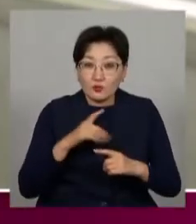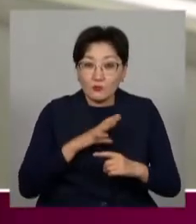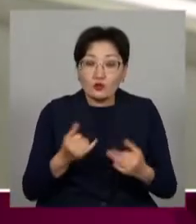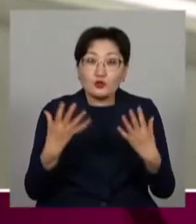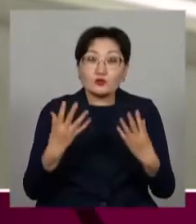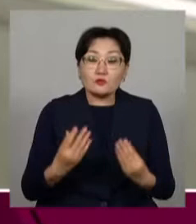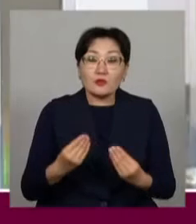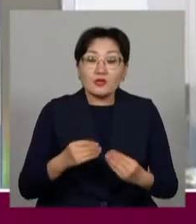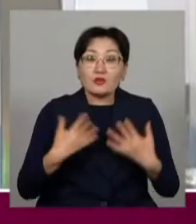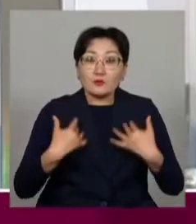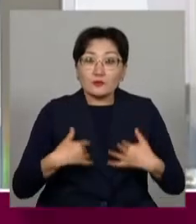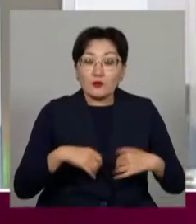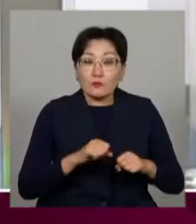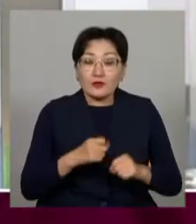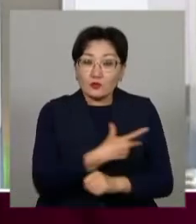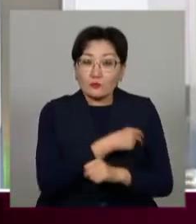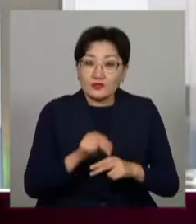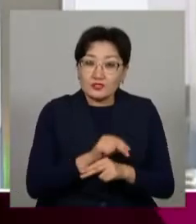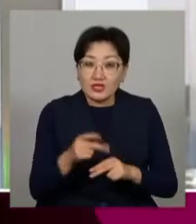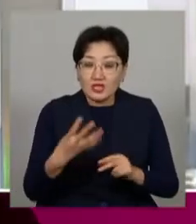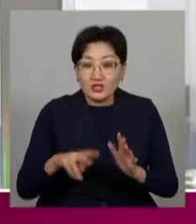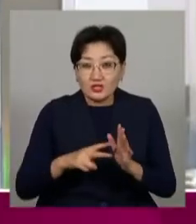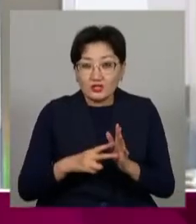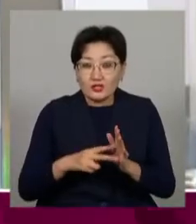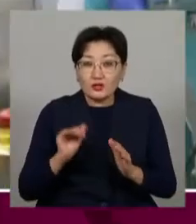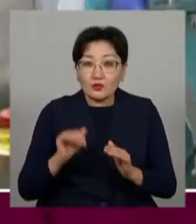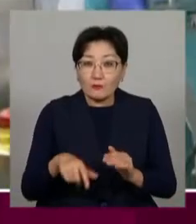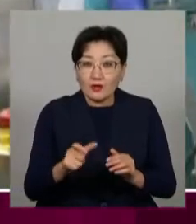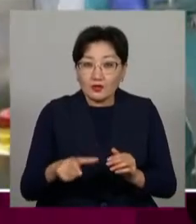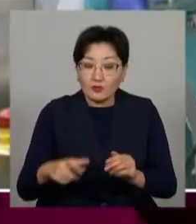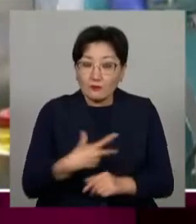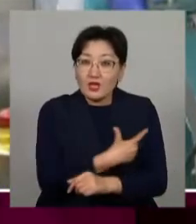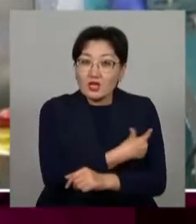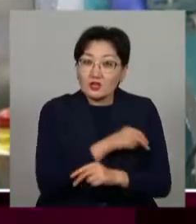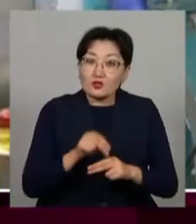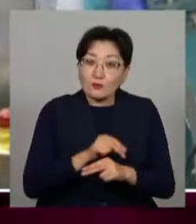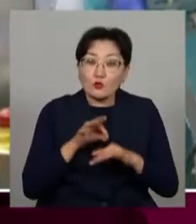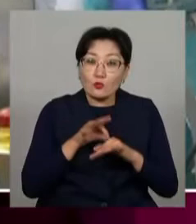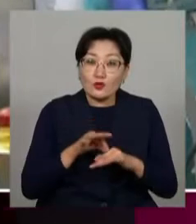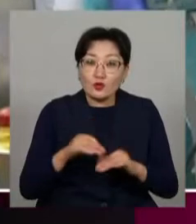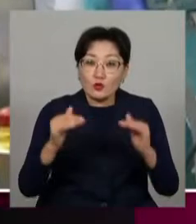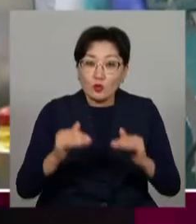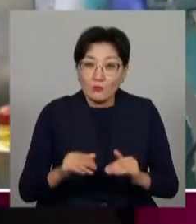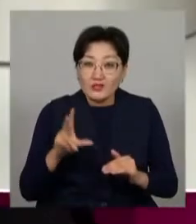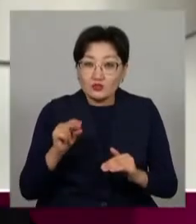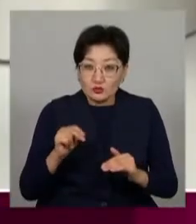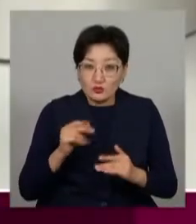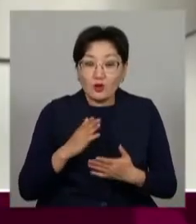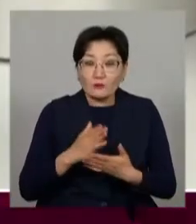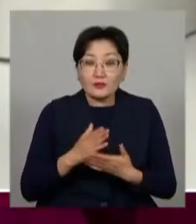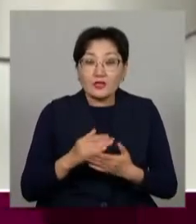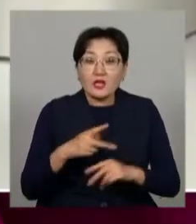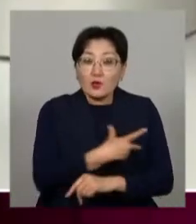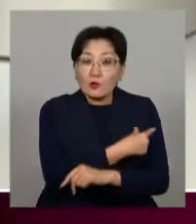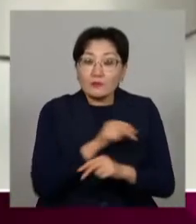Бүгінде иммундау курсын шамамен 47 мың адамның алғаны өте төмен көрсеткіш деп бағалады. Ал